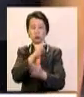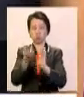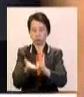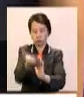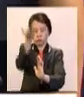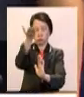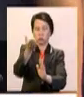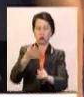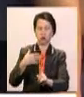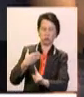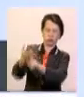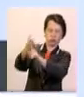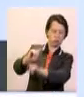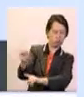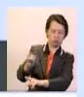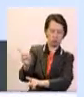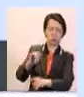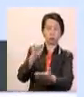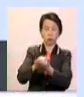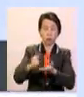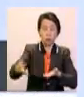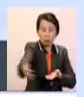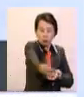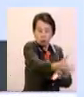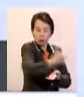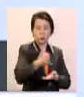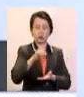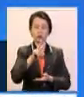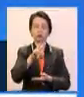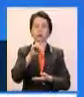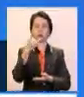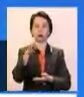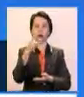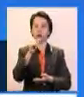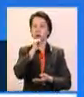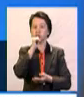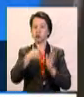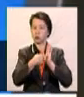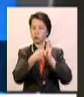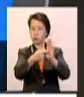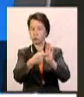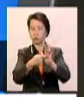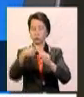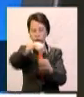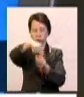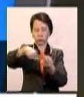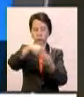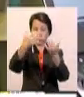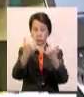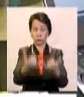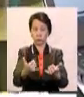sekaligus menepis dakwaan sesetengah pihak bahawa kutipan cukai 2018 tidak mencerminkan situasi